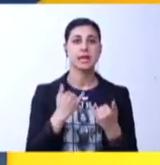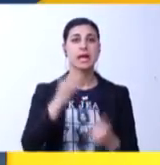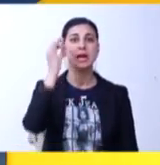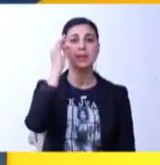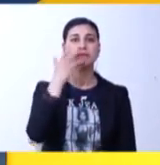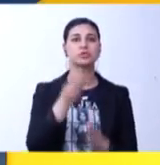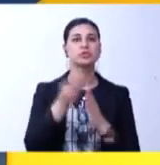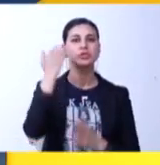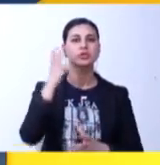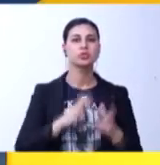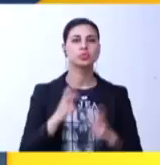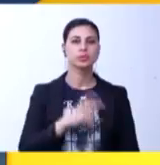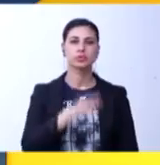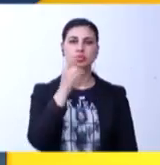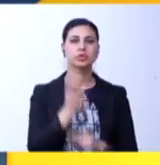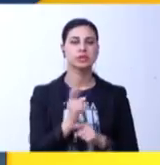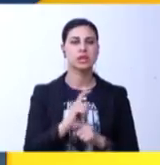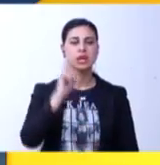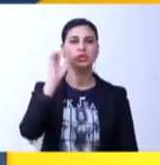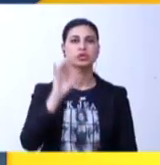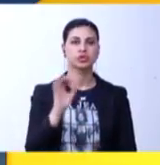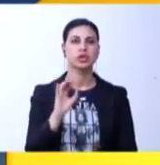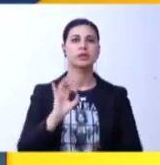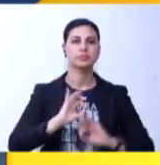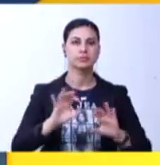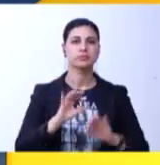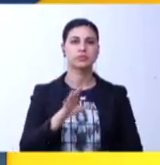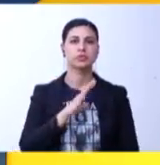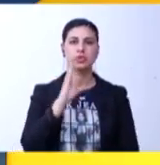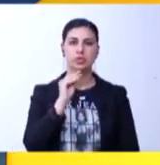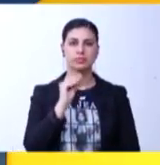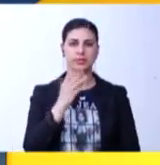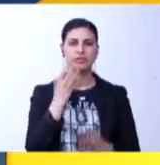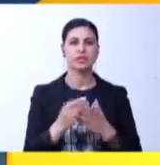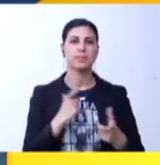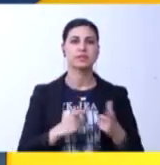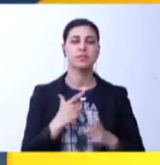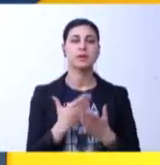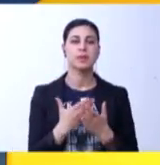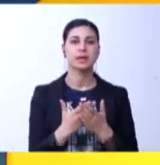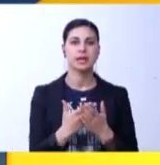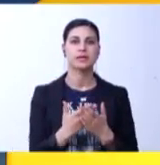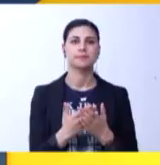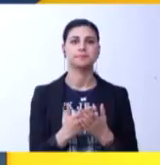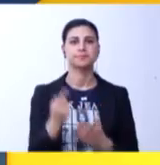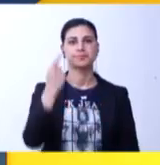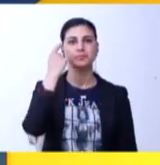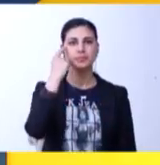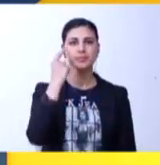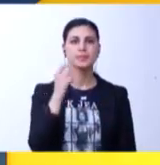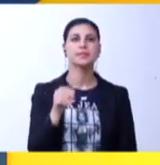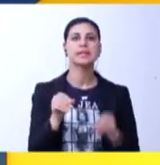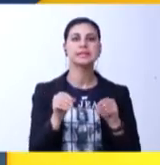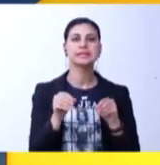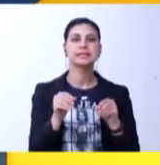ჩვენი სტუდენტობის დროს ძალიან ხშირად გვეამბობდა ხოლმე ამის შესახებ ჩვენი პედაგოგი, მაგალითად არც ისეთი უწყინარია